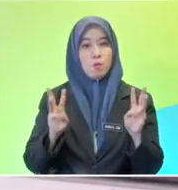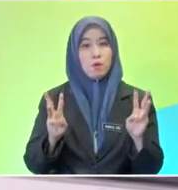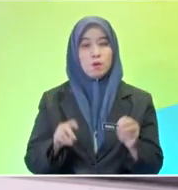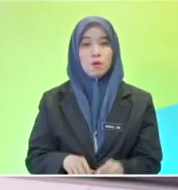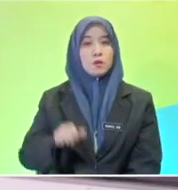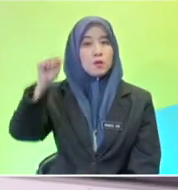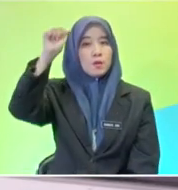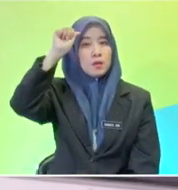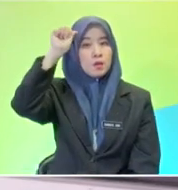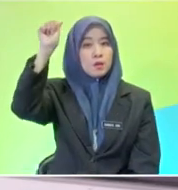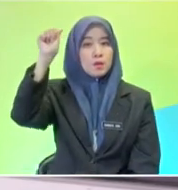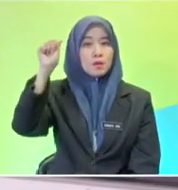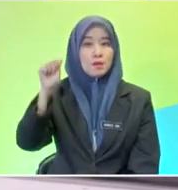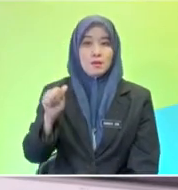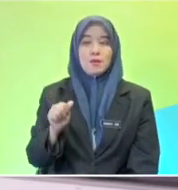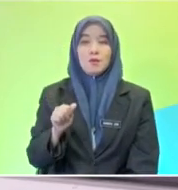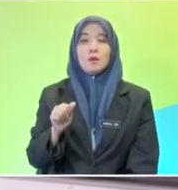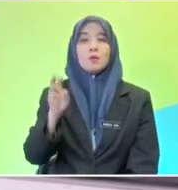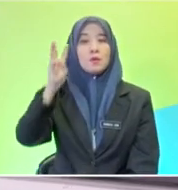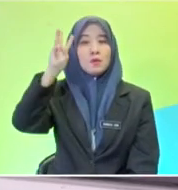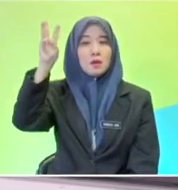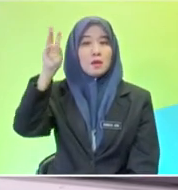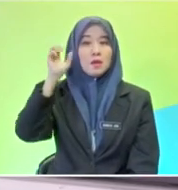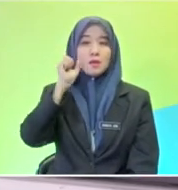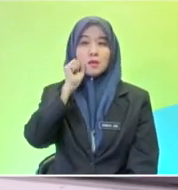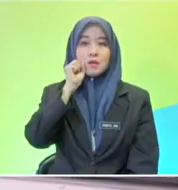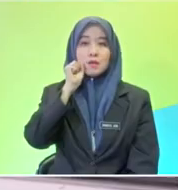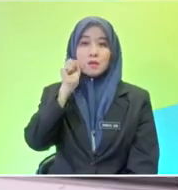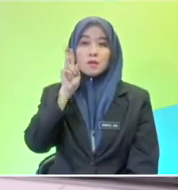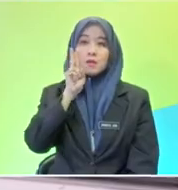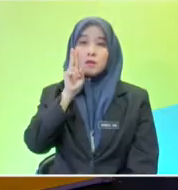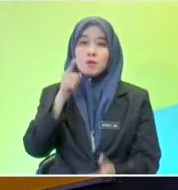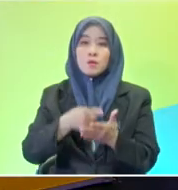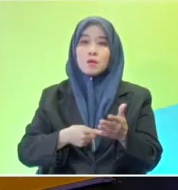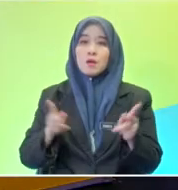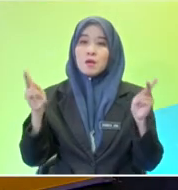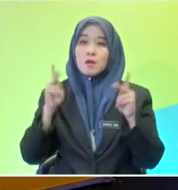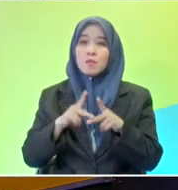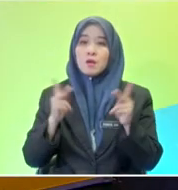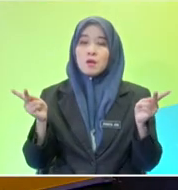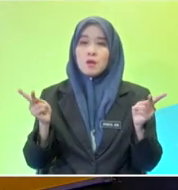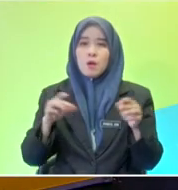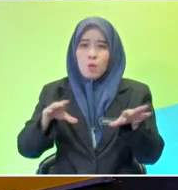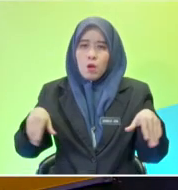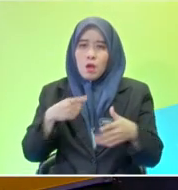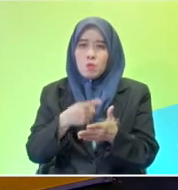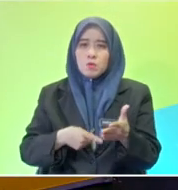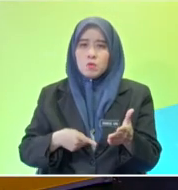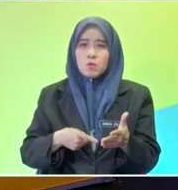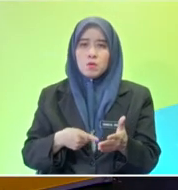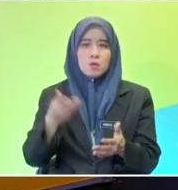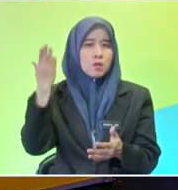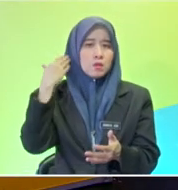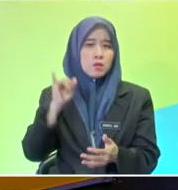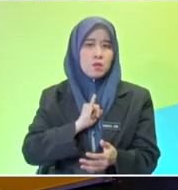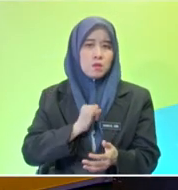Assalamualaikum. Assalamualaikum. Waalaikumsalam Cik Su. Apa khabar? Apa khabar? Baik. Buat apa tu asyik saya bagi salam